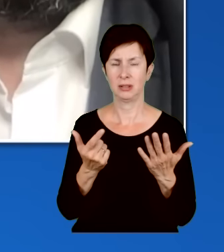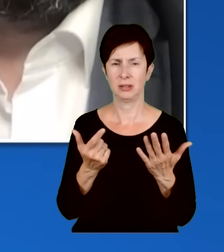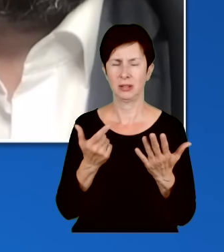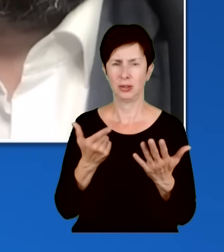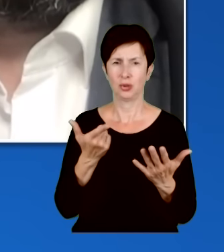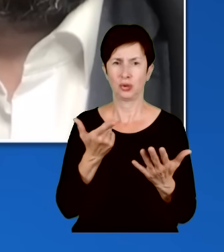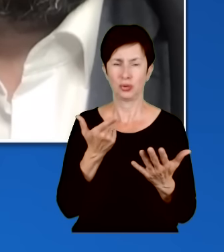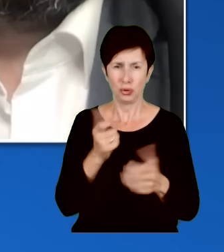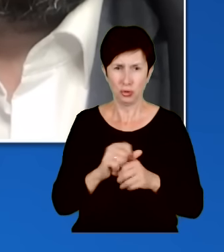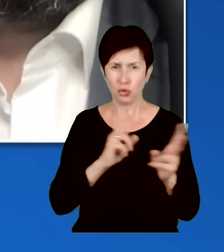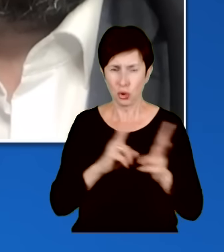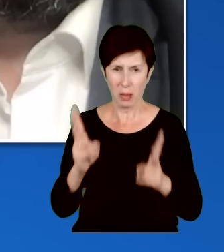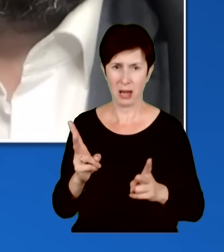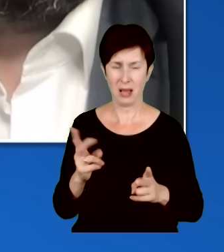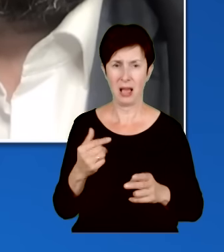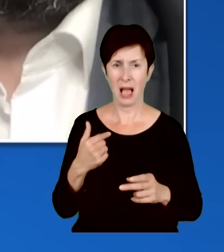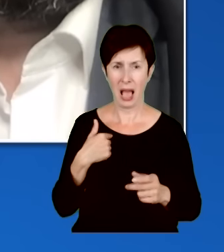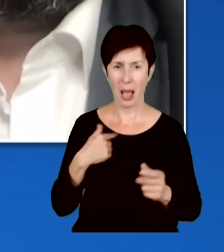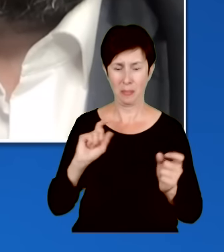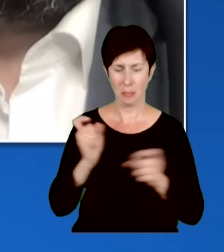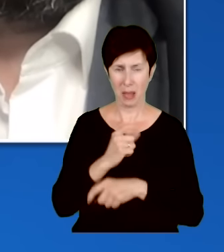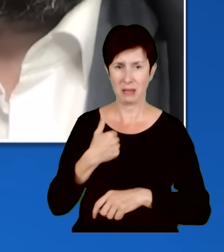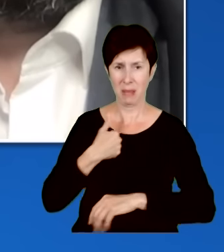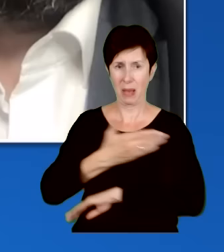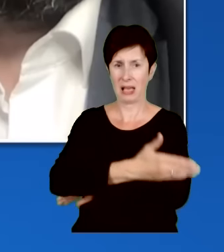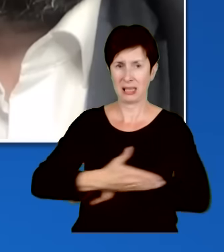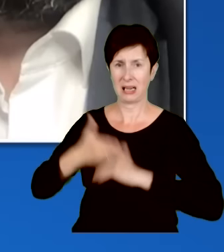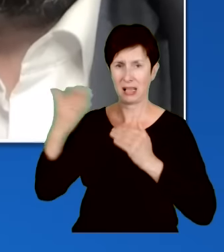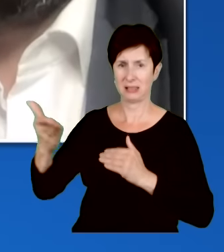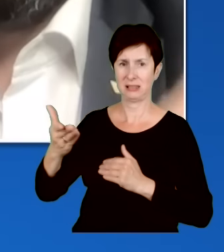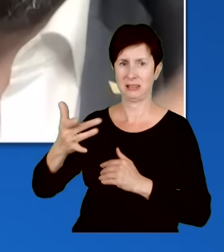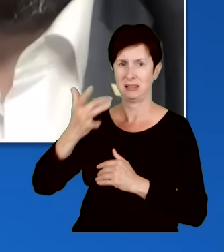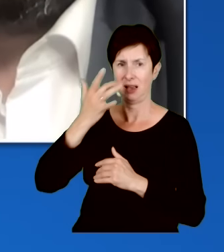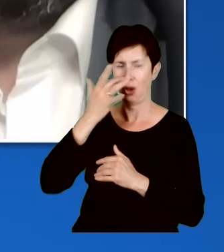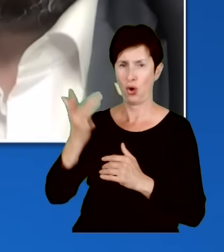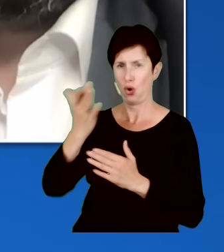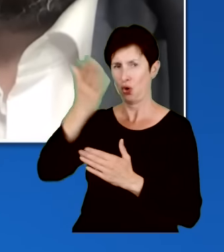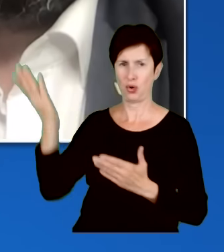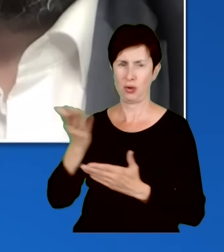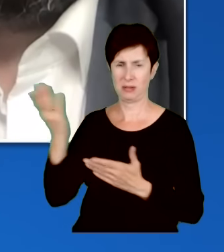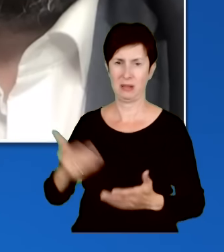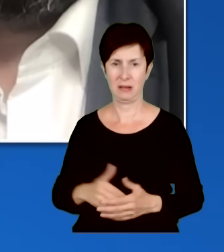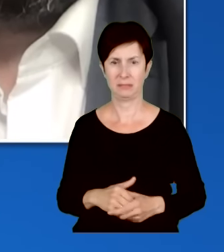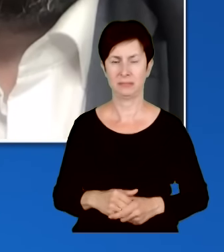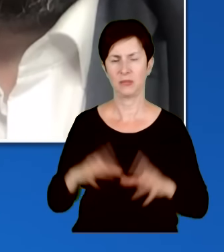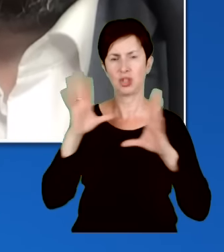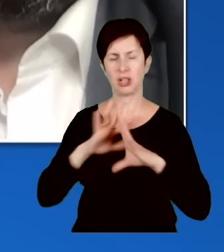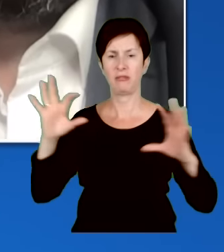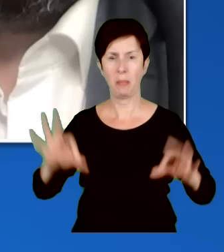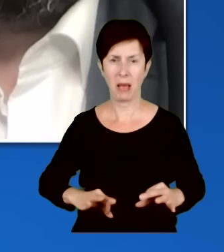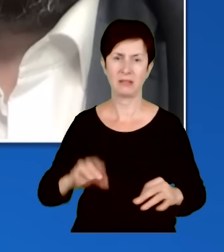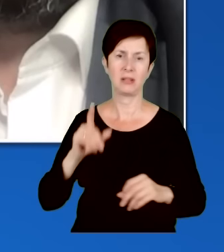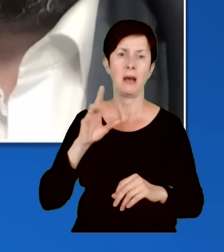państwa graniczącego z państwem które jest WOS ale dobrze ale przepraszam Szanowni państwo szanowni panowie No przecież mamy